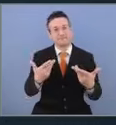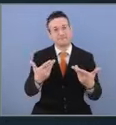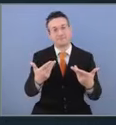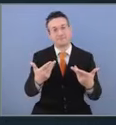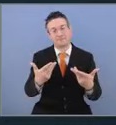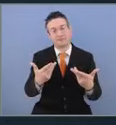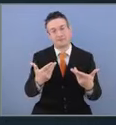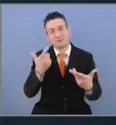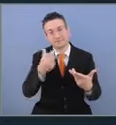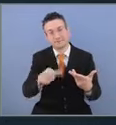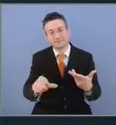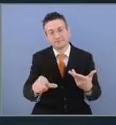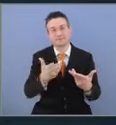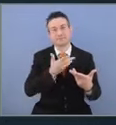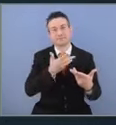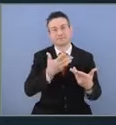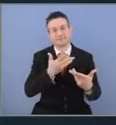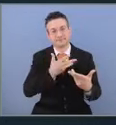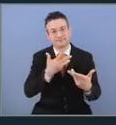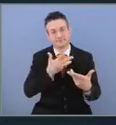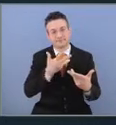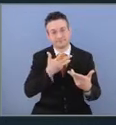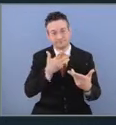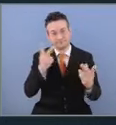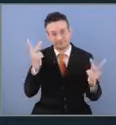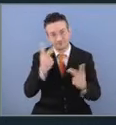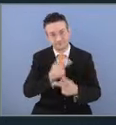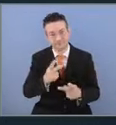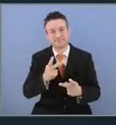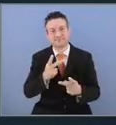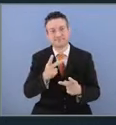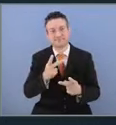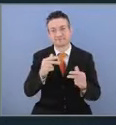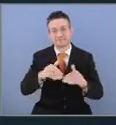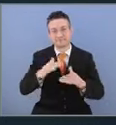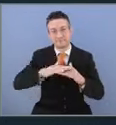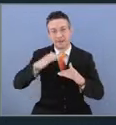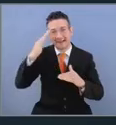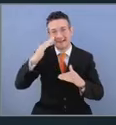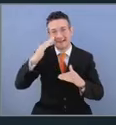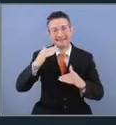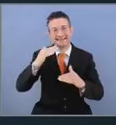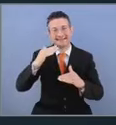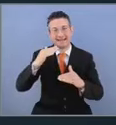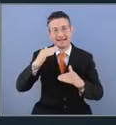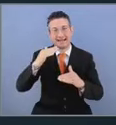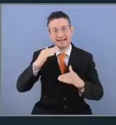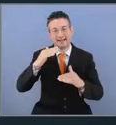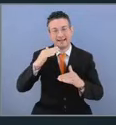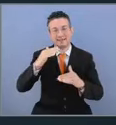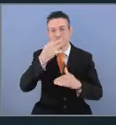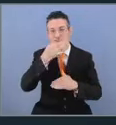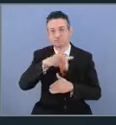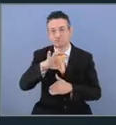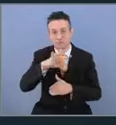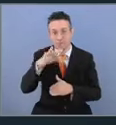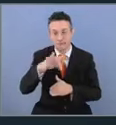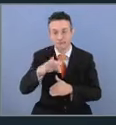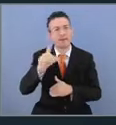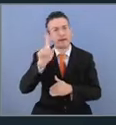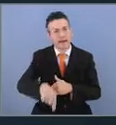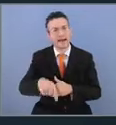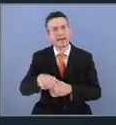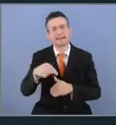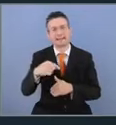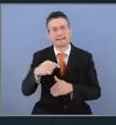livello dei contributi che sono arrivati questa mattina, sia dei primi contributi scritti che in questi giorni sono arrivati